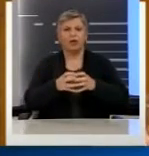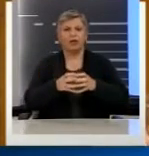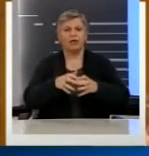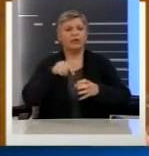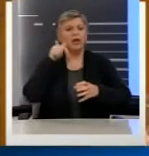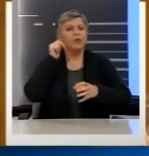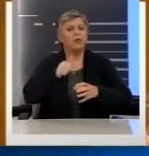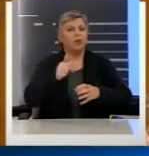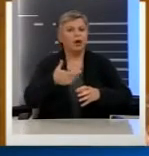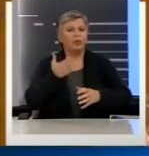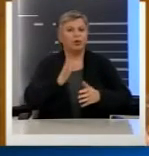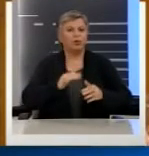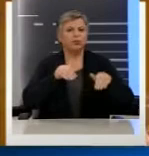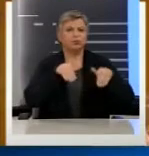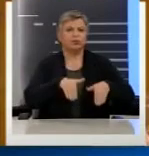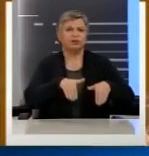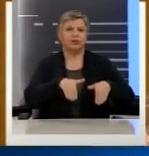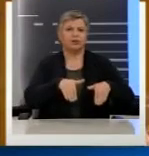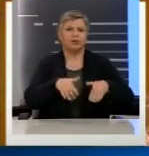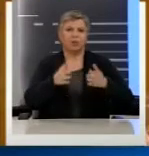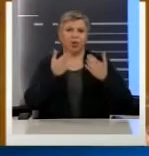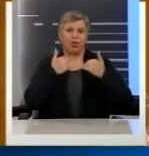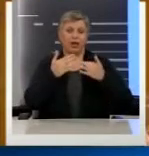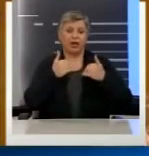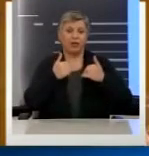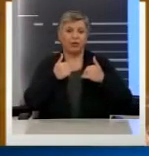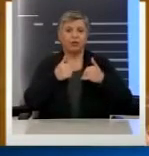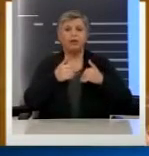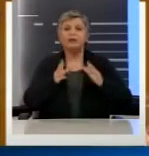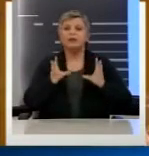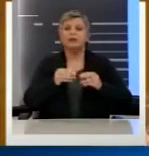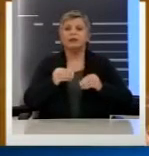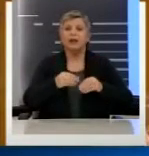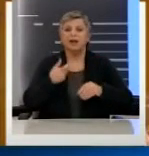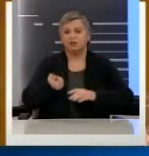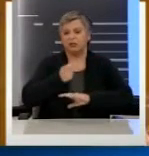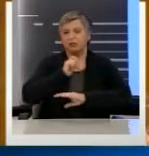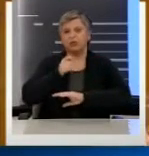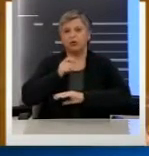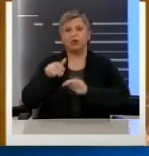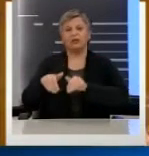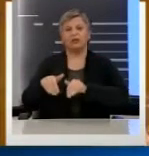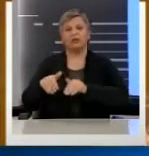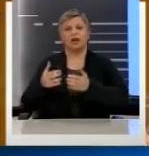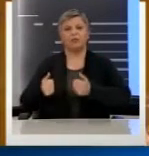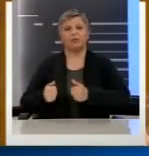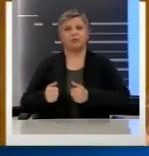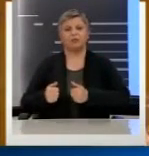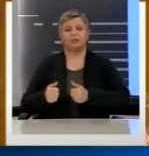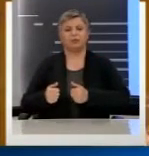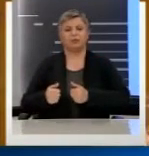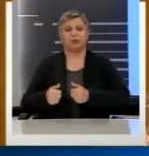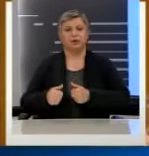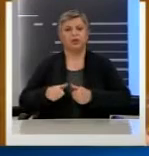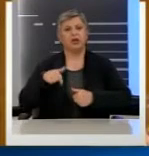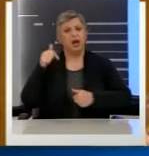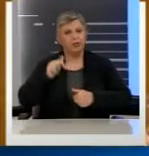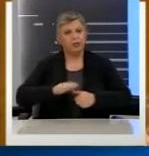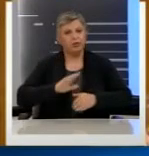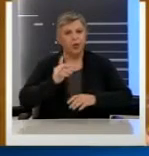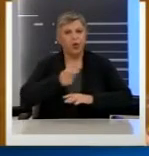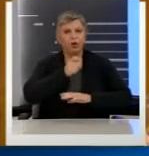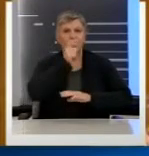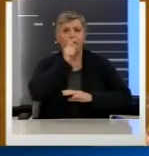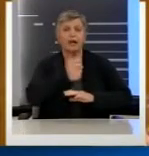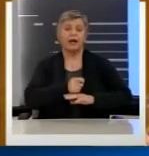επιδεικνύουν σεβασμό προς το πολίτευμα. Και αυτό είναι γνωστό προς όλους μας. Όταν συζητάμε ιδιαιτέρως, όλοι το αναγνωρίζουν.